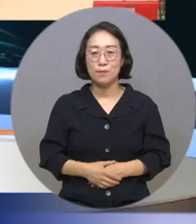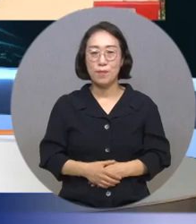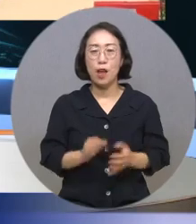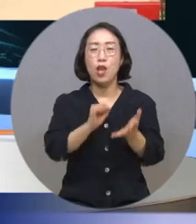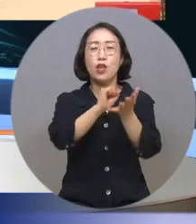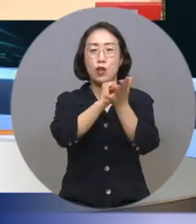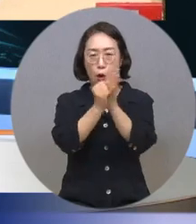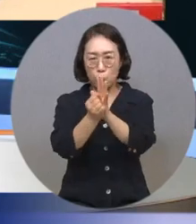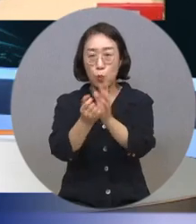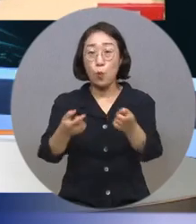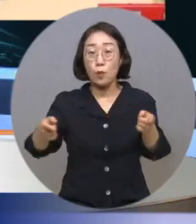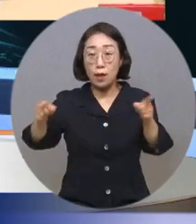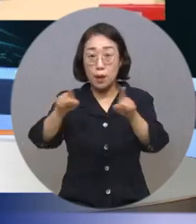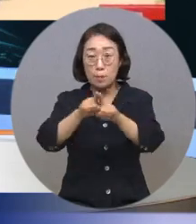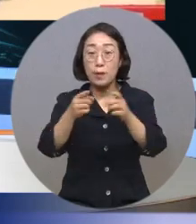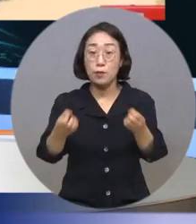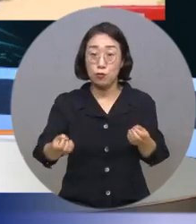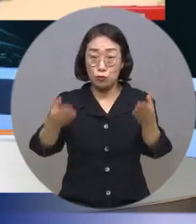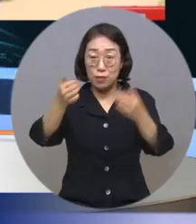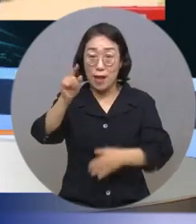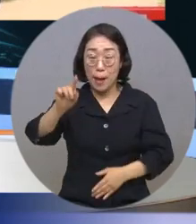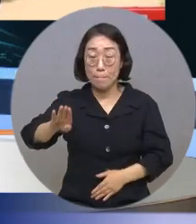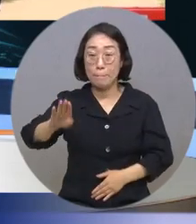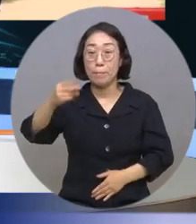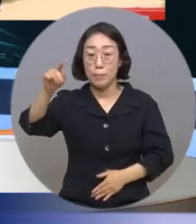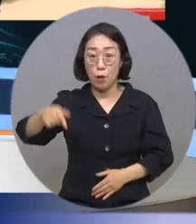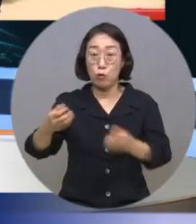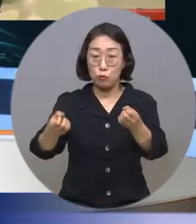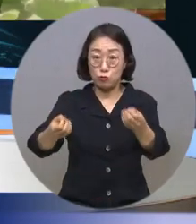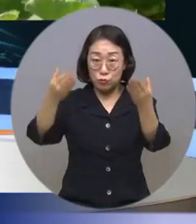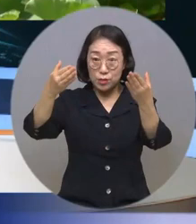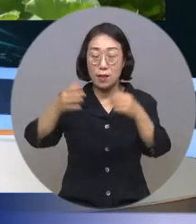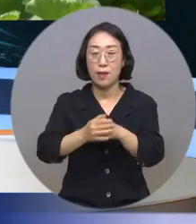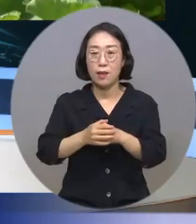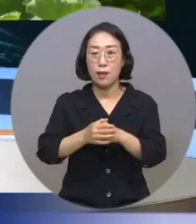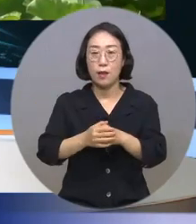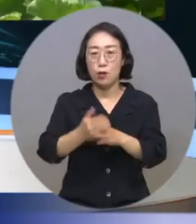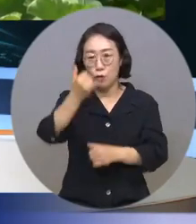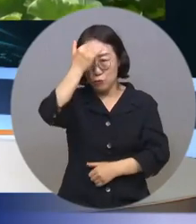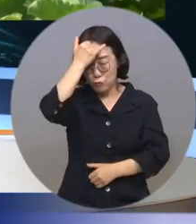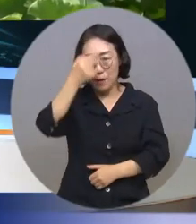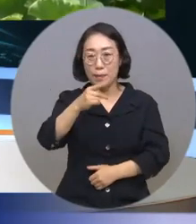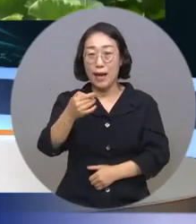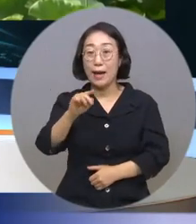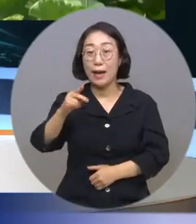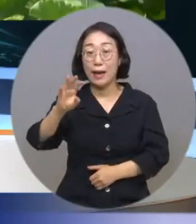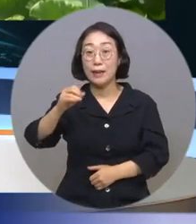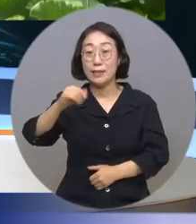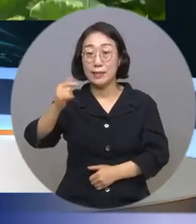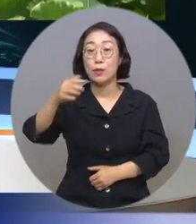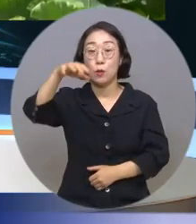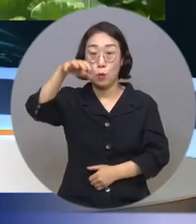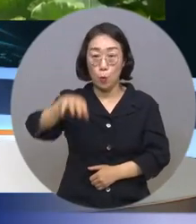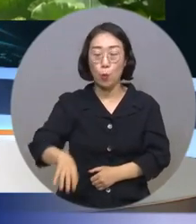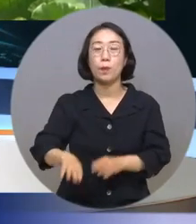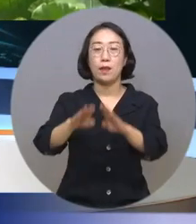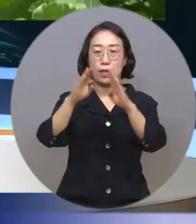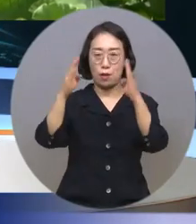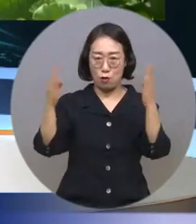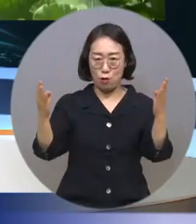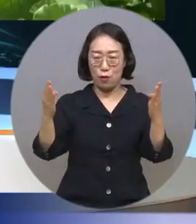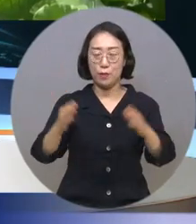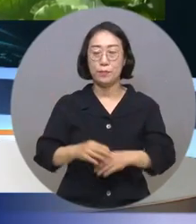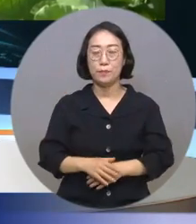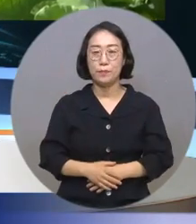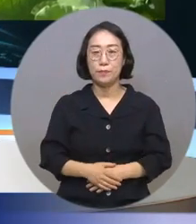연꽃과 함께하는 제5회 합덕제 연호 문화축제가 충남 당진시에서 열렸습니다. 보도에 김민규